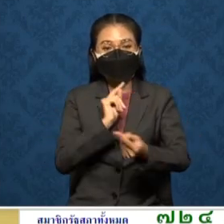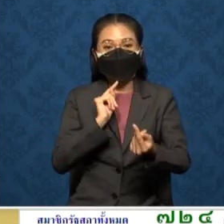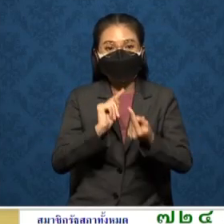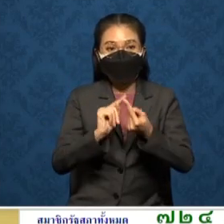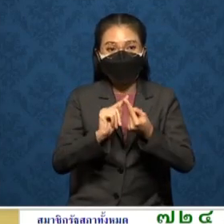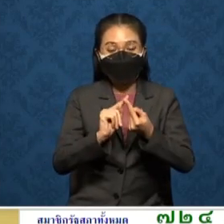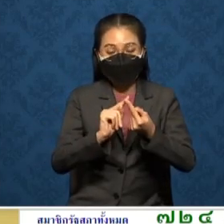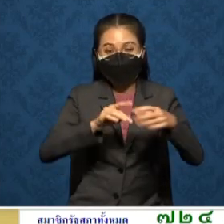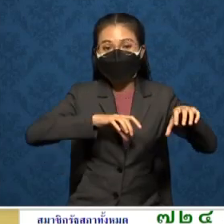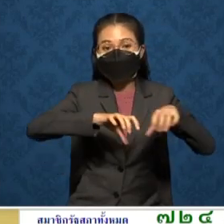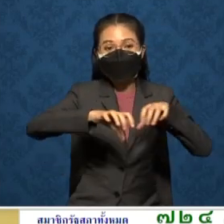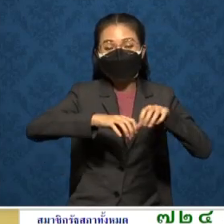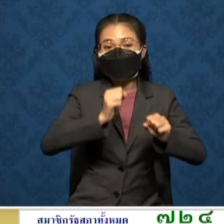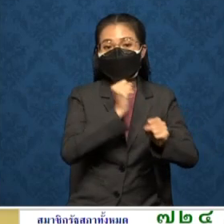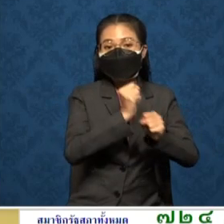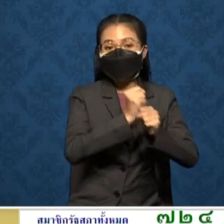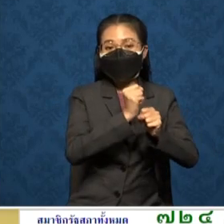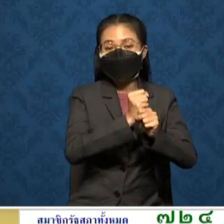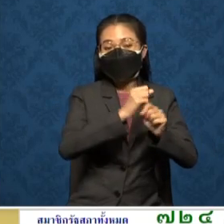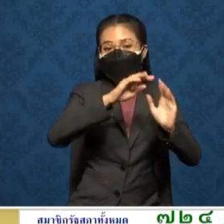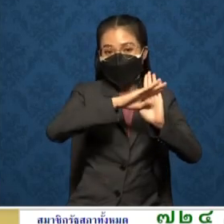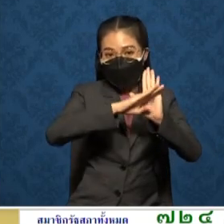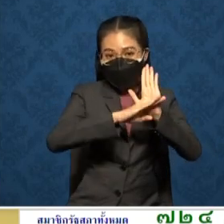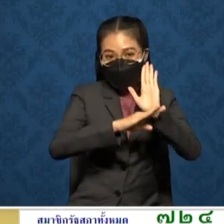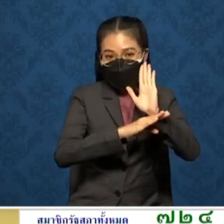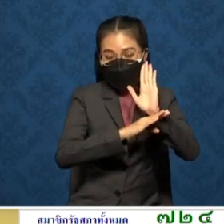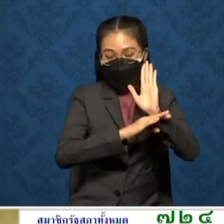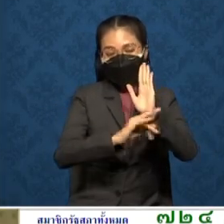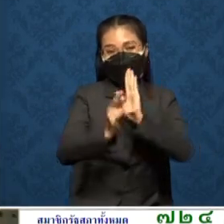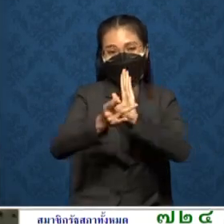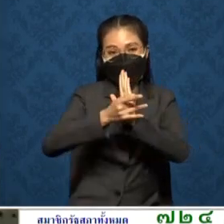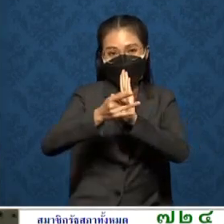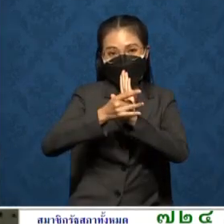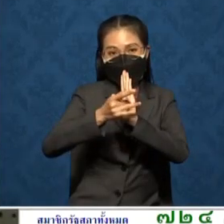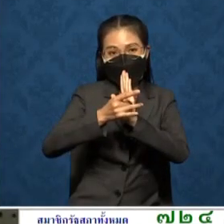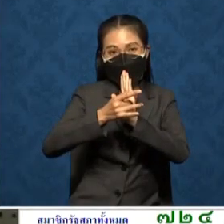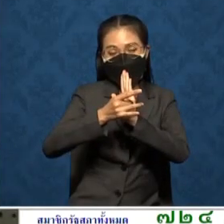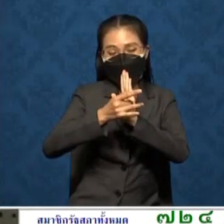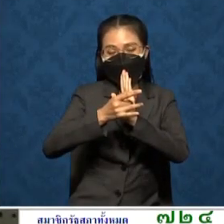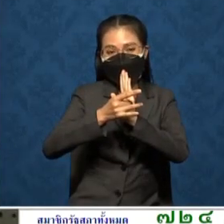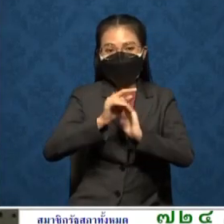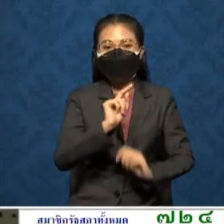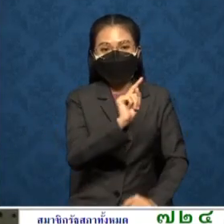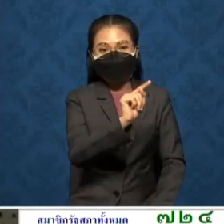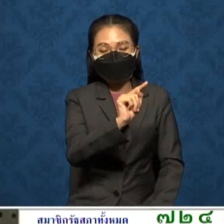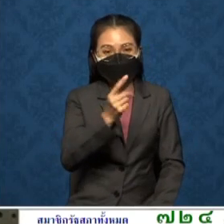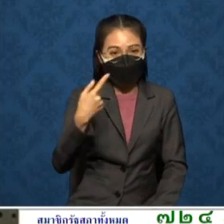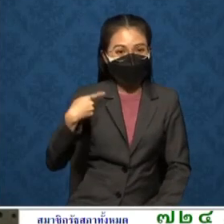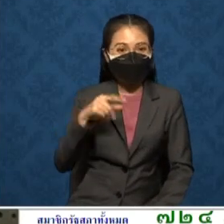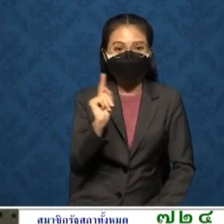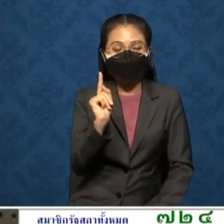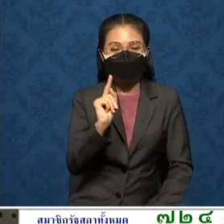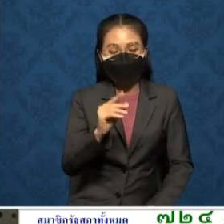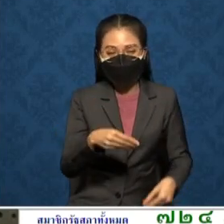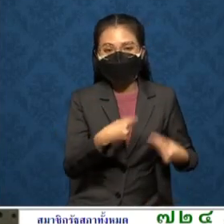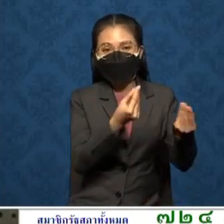ฏิบัติงานโดยผ่านทางระบบอิเล็กทรอนิกส์นั้นคุณอุปการต้องยกให้กับภ